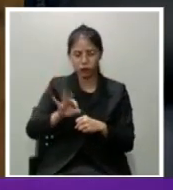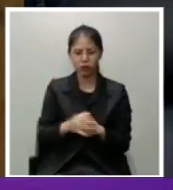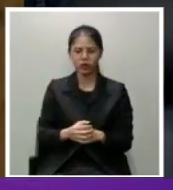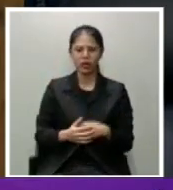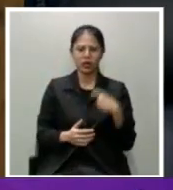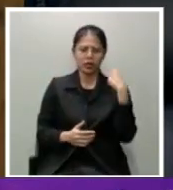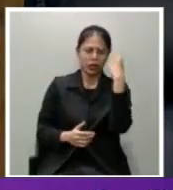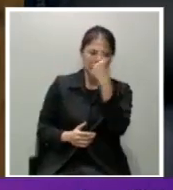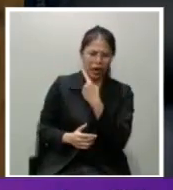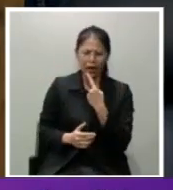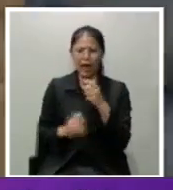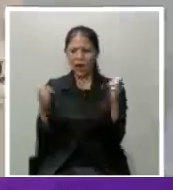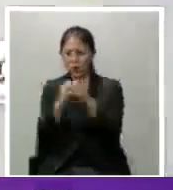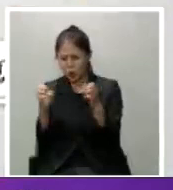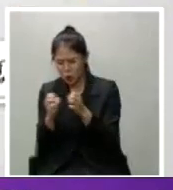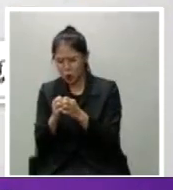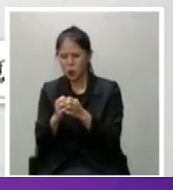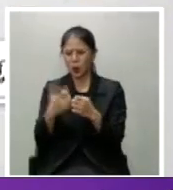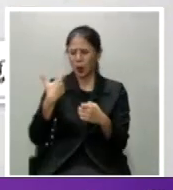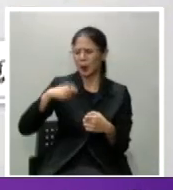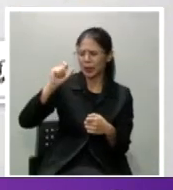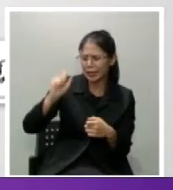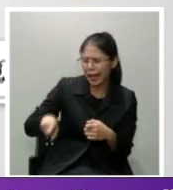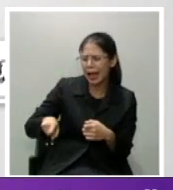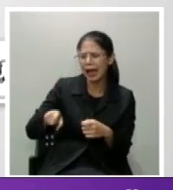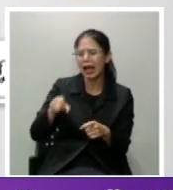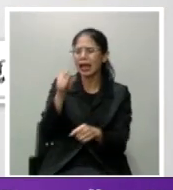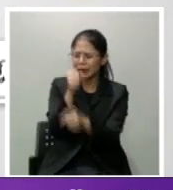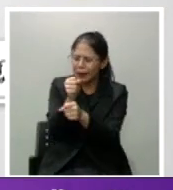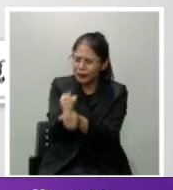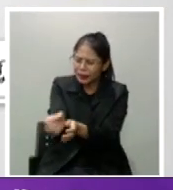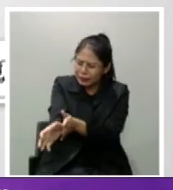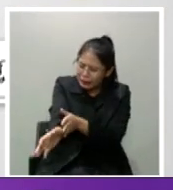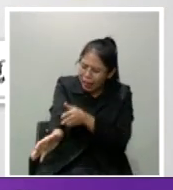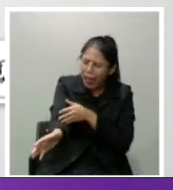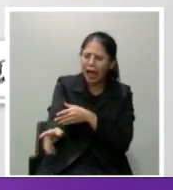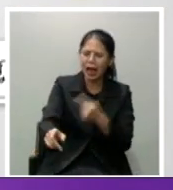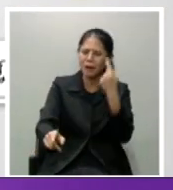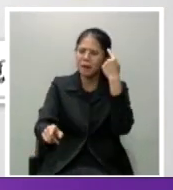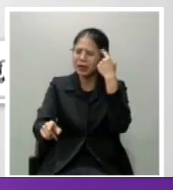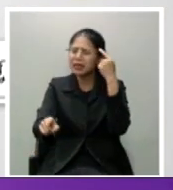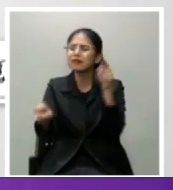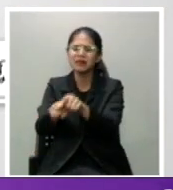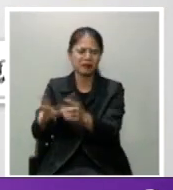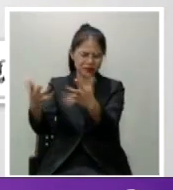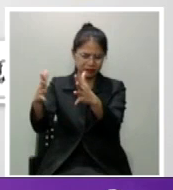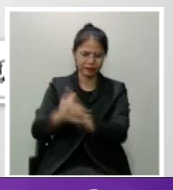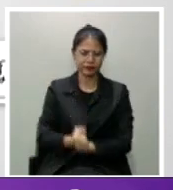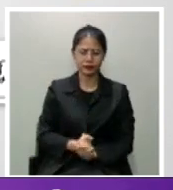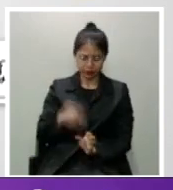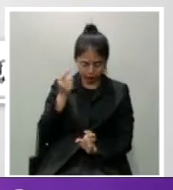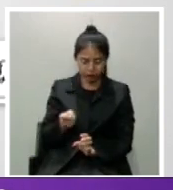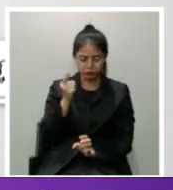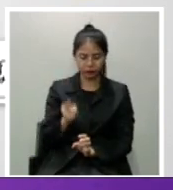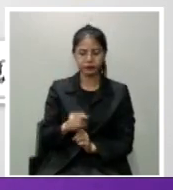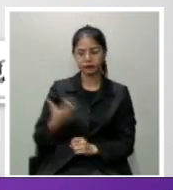วิ่งศาลหรือวิ่งอัยการหรอกครับว่าให้ทำคดีช้าทำคดีเร็วอย่างที่ท่านคิดแต่เป็นความจริง